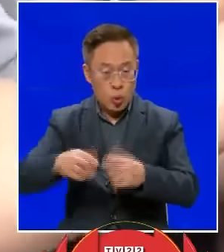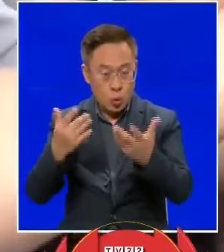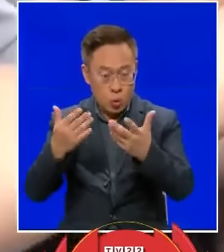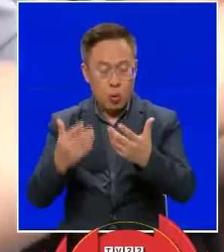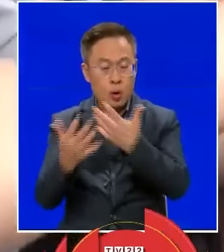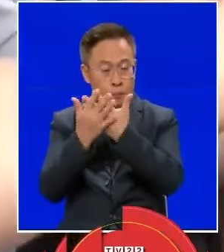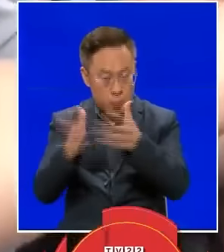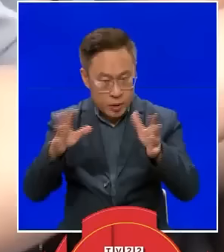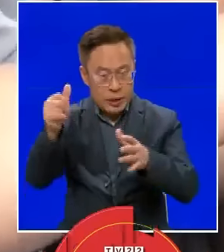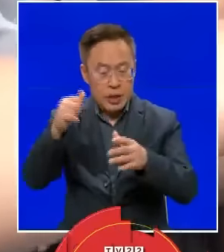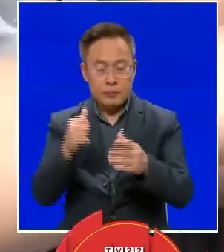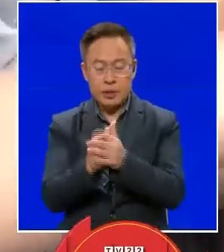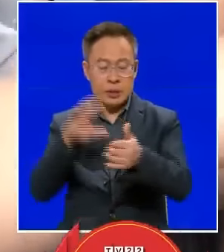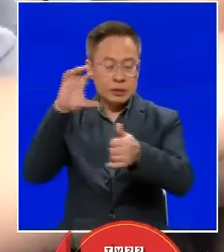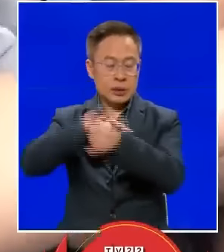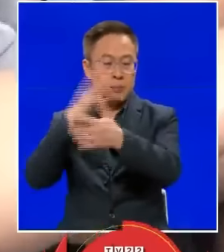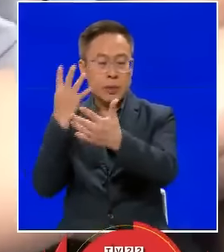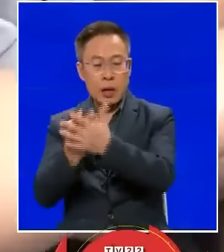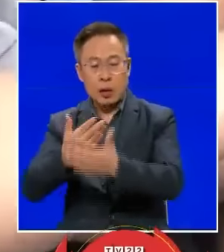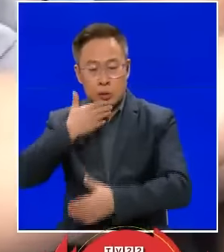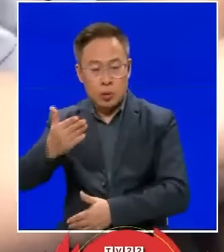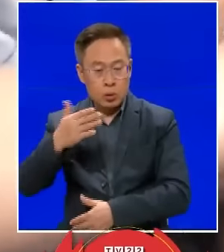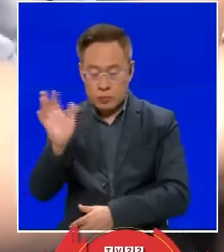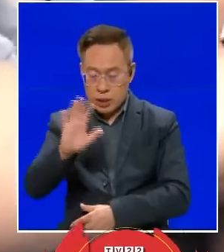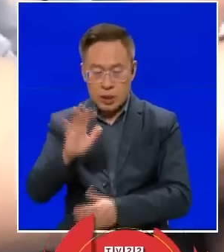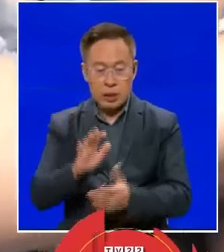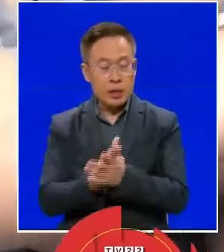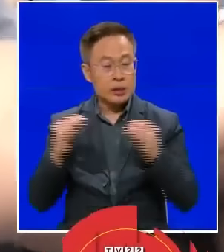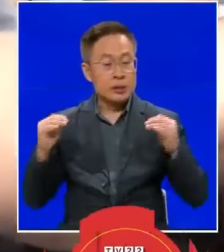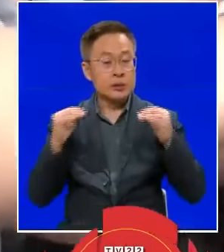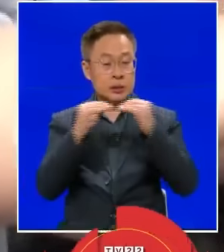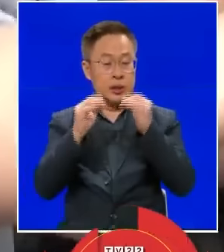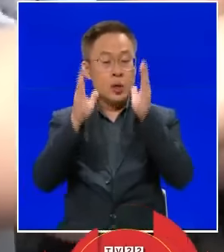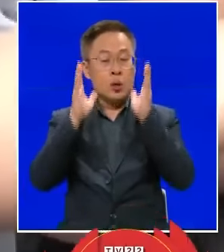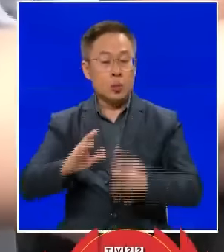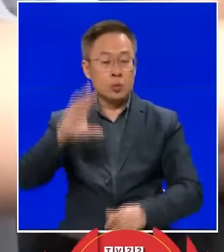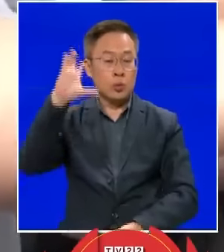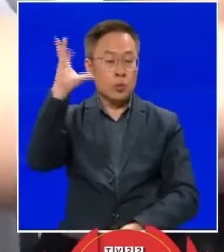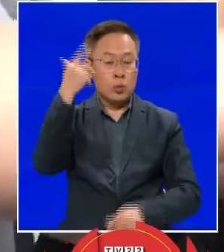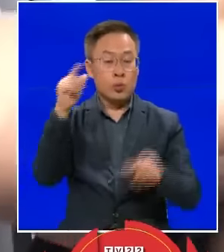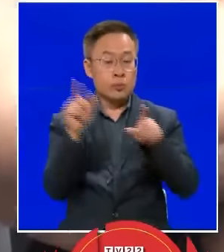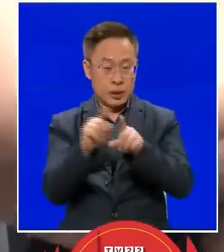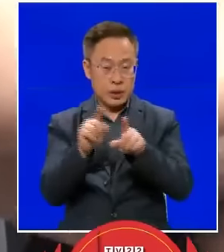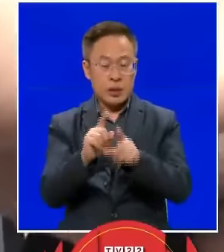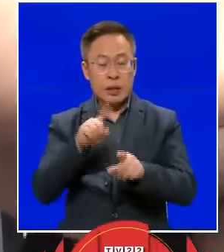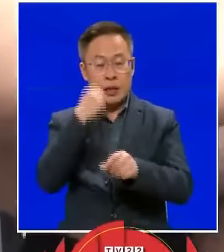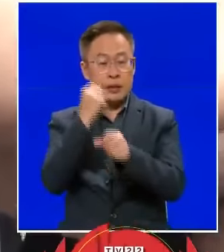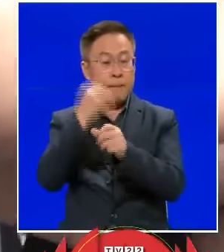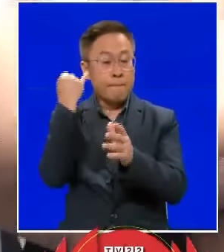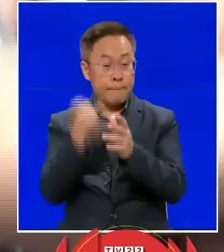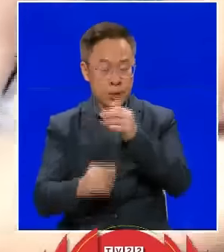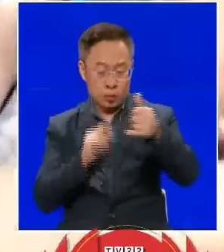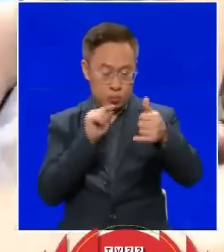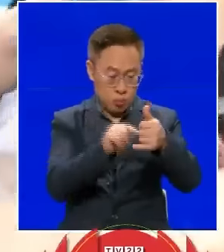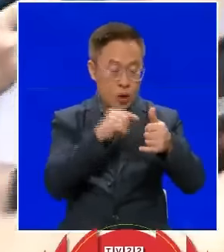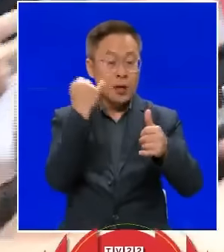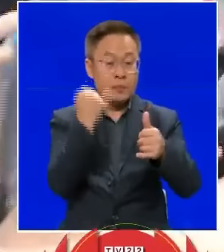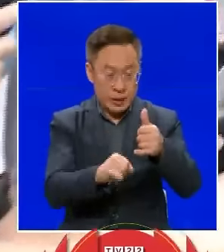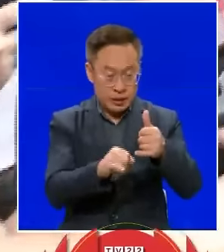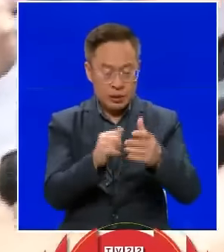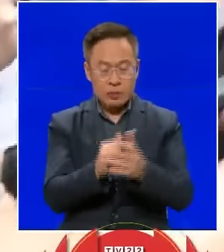จะมีคำพิพากษาอันถึงที่สุดโดยหลักการดังกล่าวนี้เป็นสิทธิมนุษยชนสากลที่ได้รับการรับรองไว้ในรัฐธรรมนูญแห่งราชอาณาจักร